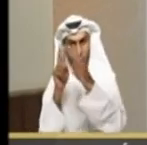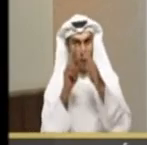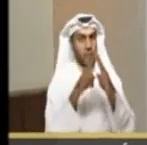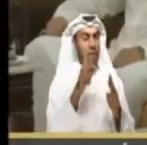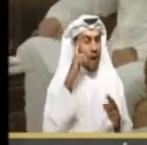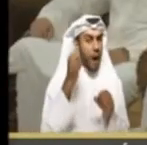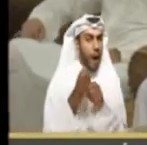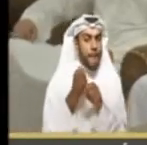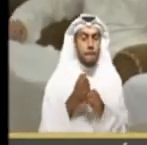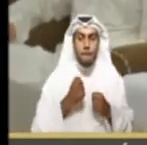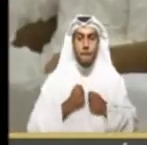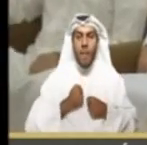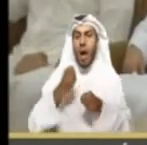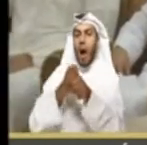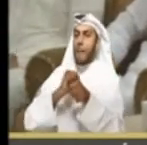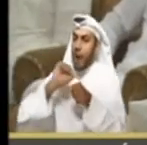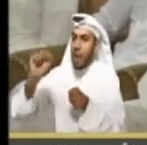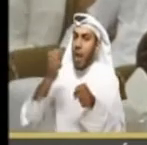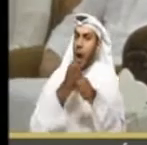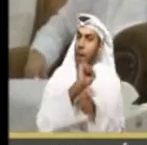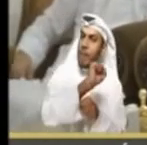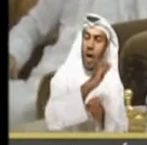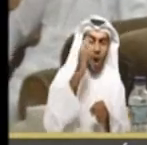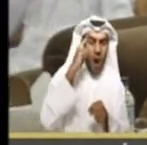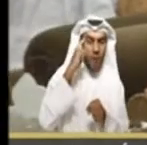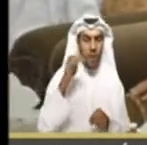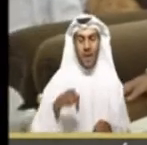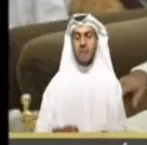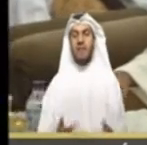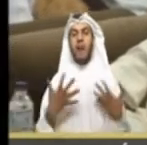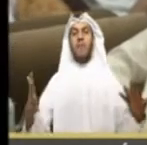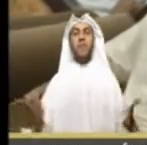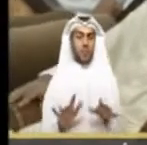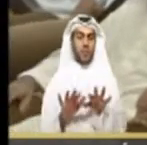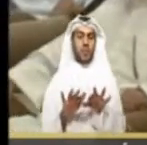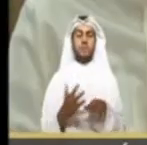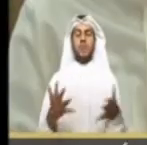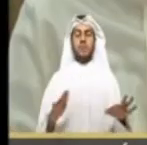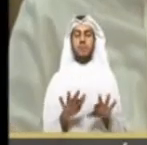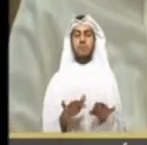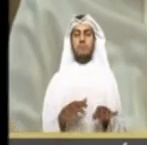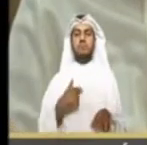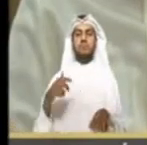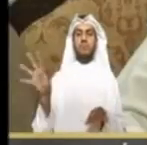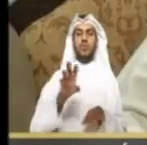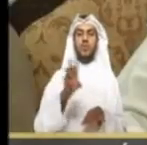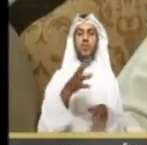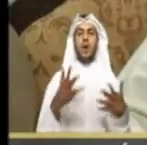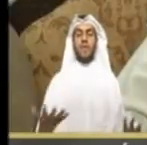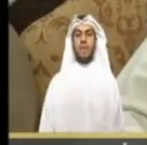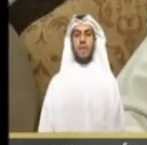طبيعة عملهم. كافة معاملات الحج باتت إلكترونية، الأمر الذي سهل على الحجاج التسجيل